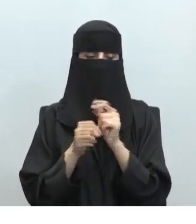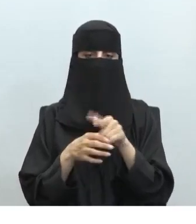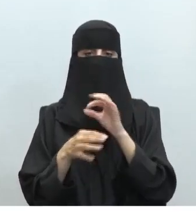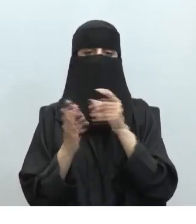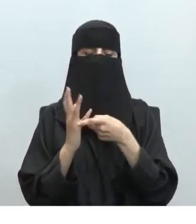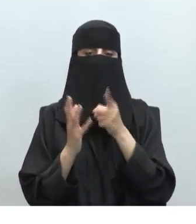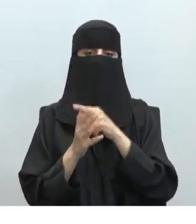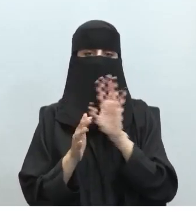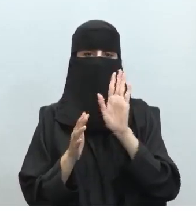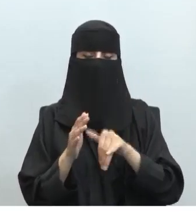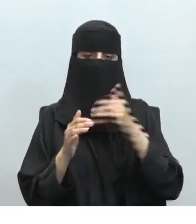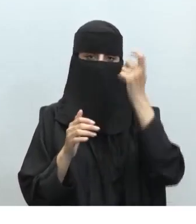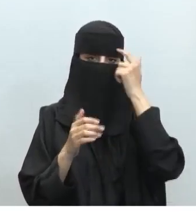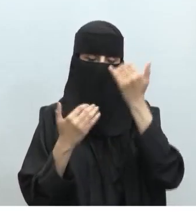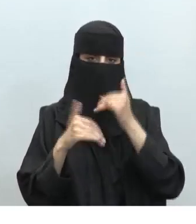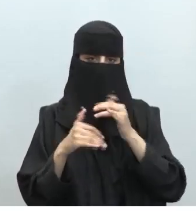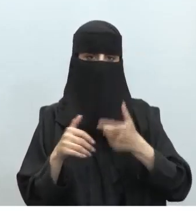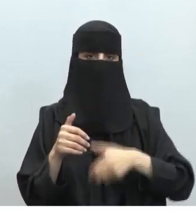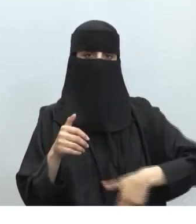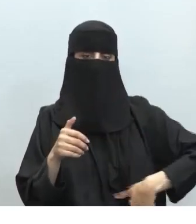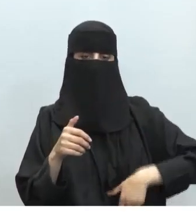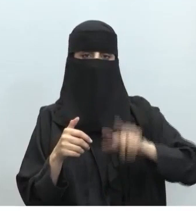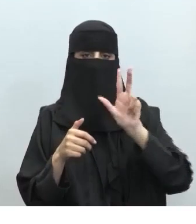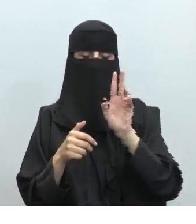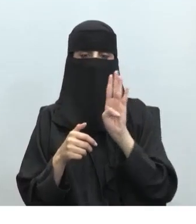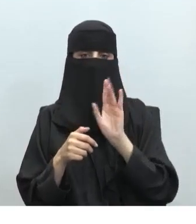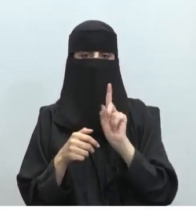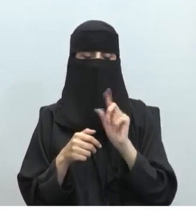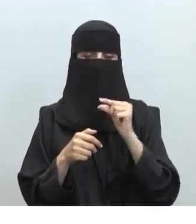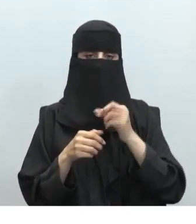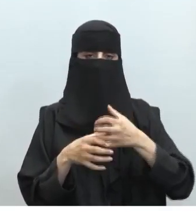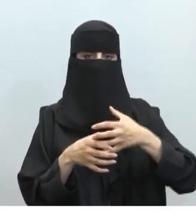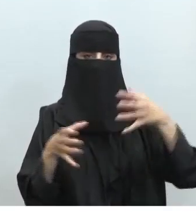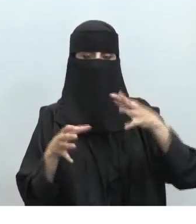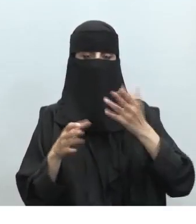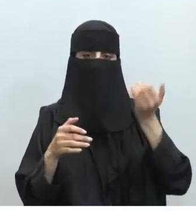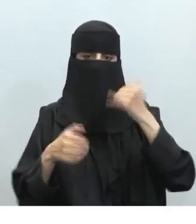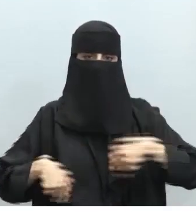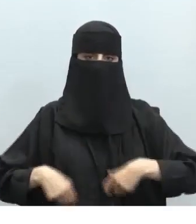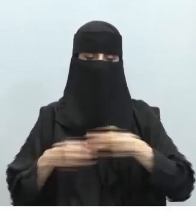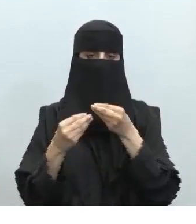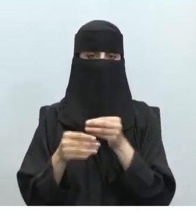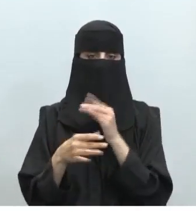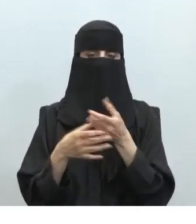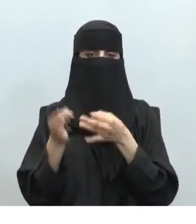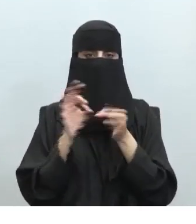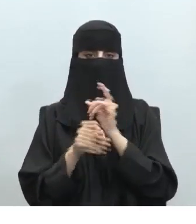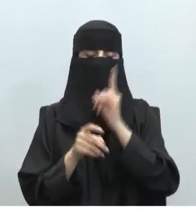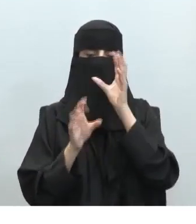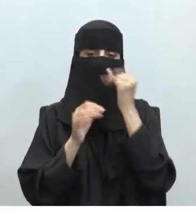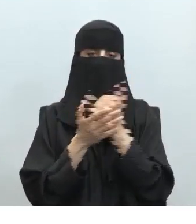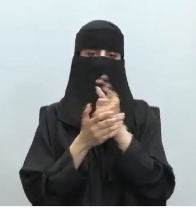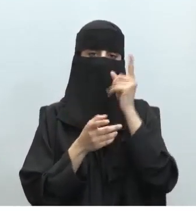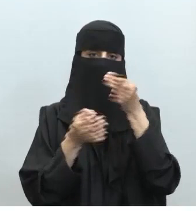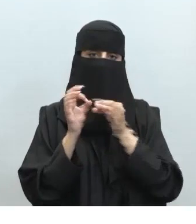اعاقه عقليه يكون هنالك تضخم في الكبد كذلك يحدث فشل كل لهؤلاء المرضى وعلى مستوى العلاج ذكرنا بانه لا شفاء منه الا